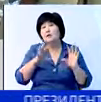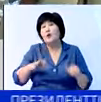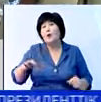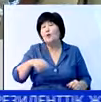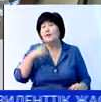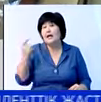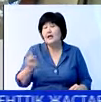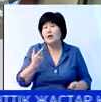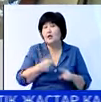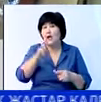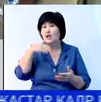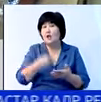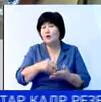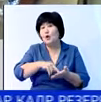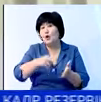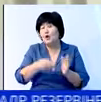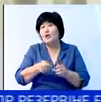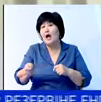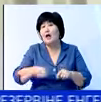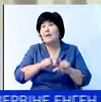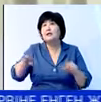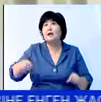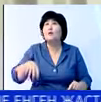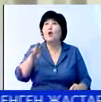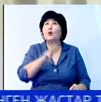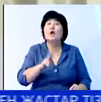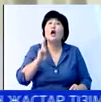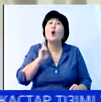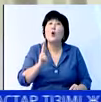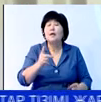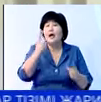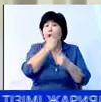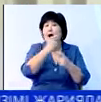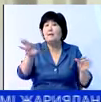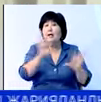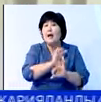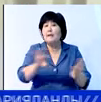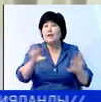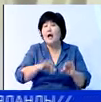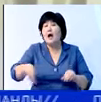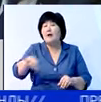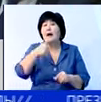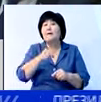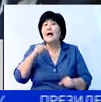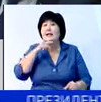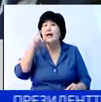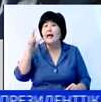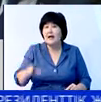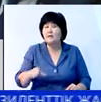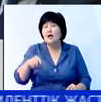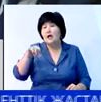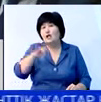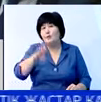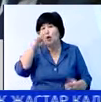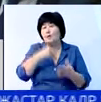облыстық экономика және бюджеттік жоспарлау басқармасының басшысы Нұрғали Қобдабай хабарлама жасады. Аймақтың бас экономисі республикалық